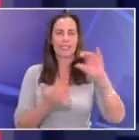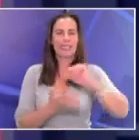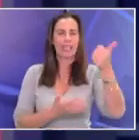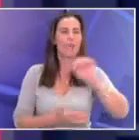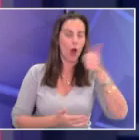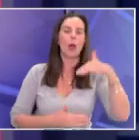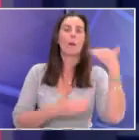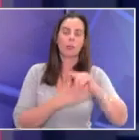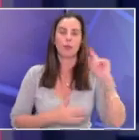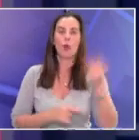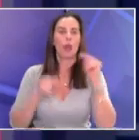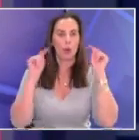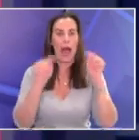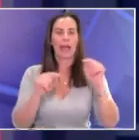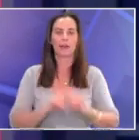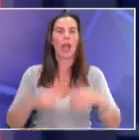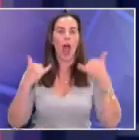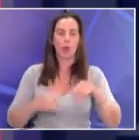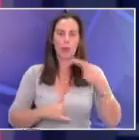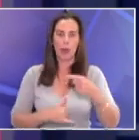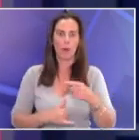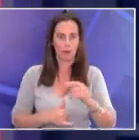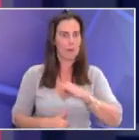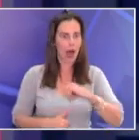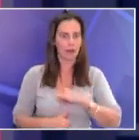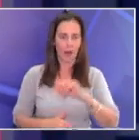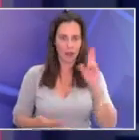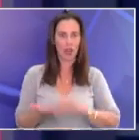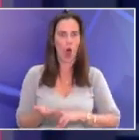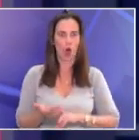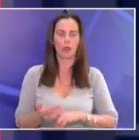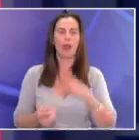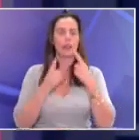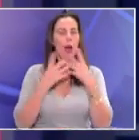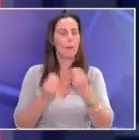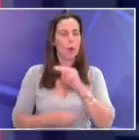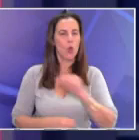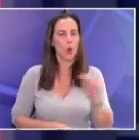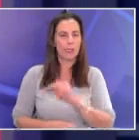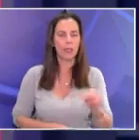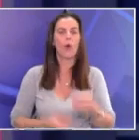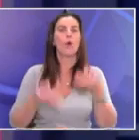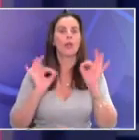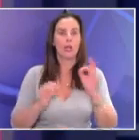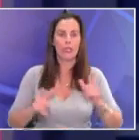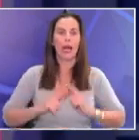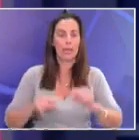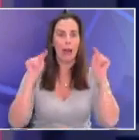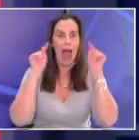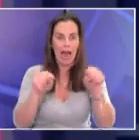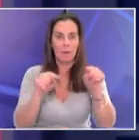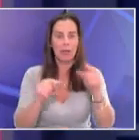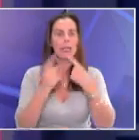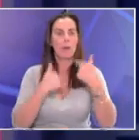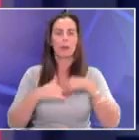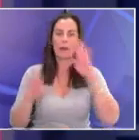פסגה, לדעתי בסוף כולנו נגיע. היום יהיה פה חם, אבל נכון. נדבר על המון נושאים, ובעיקר נמתין לכן.